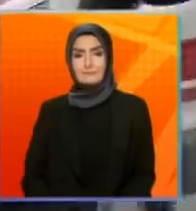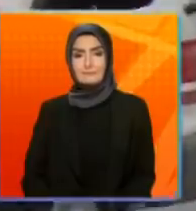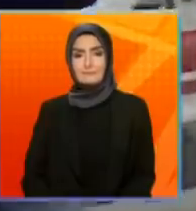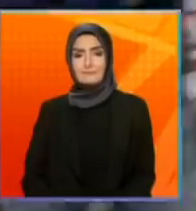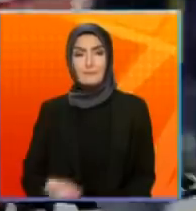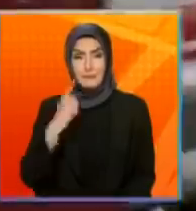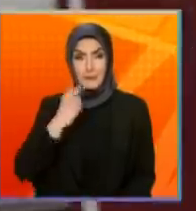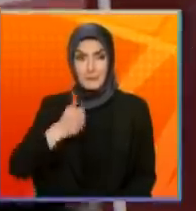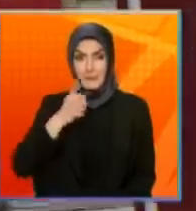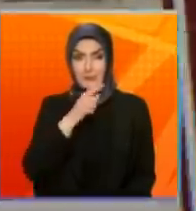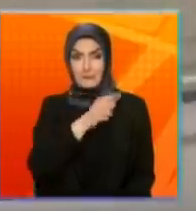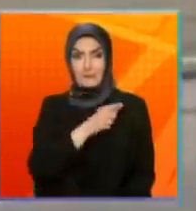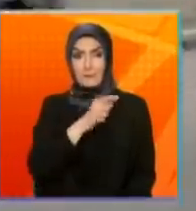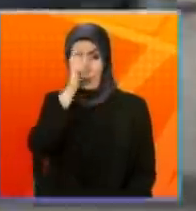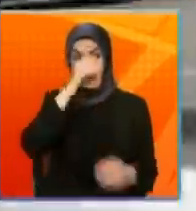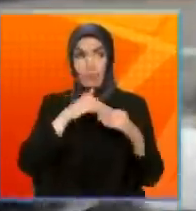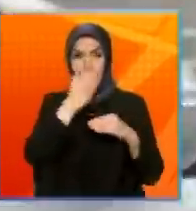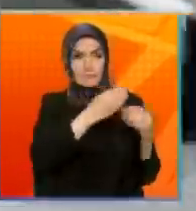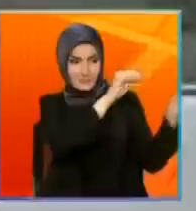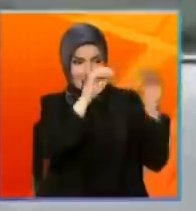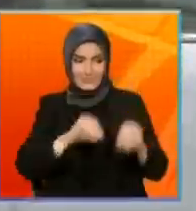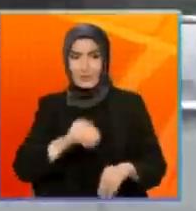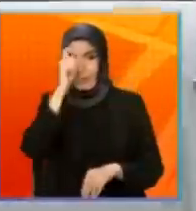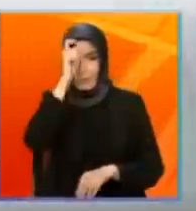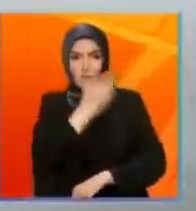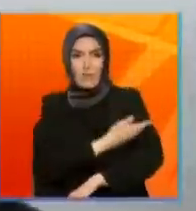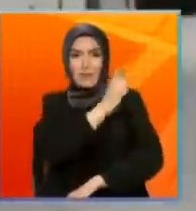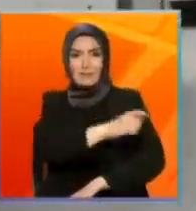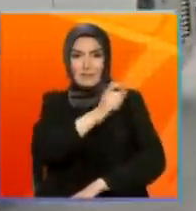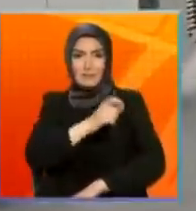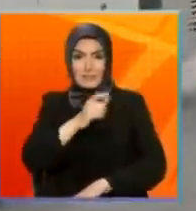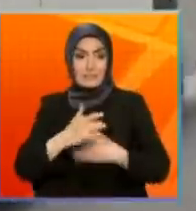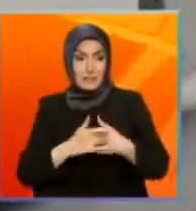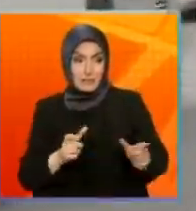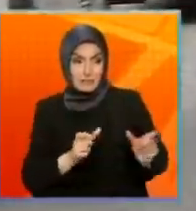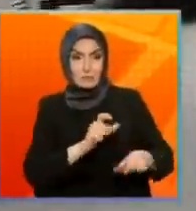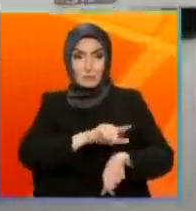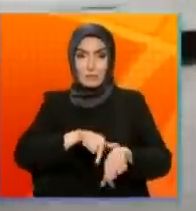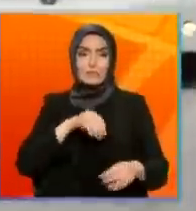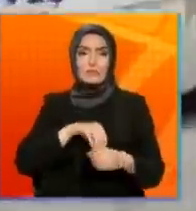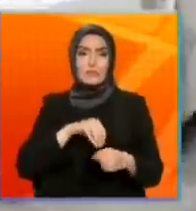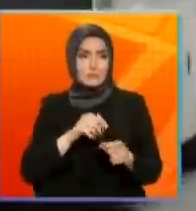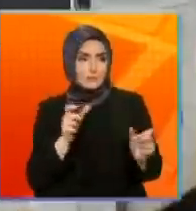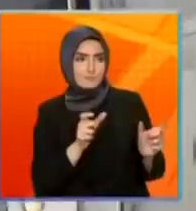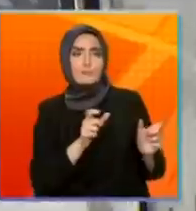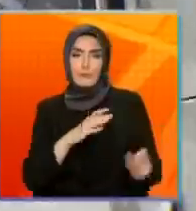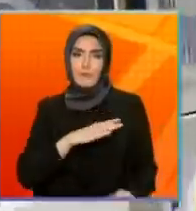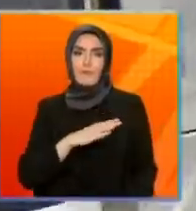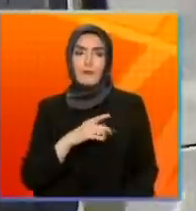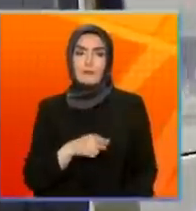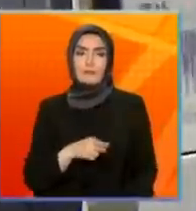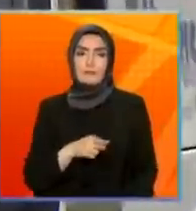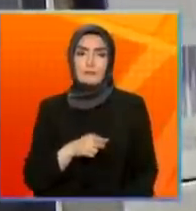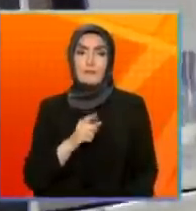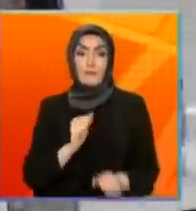geliyor. Bakan, yurt dışından getirilen Türk vatandaşlarının karantina süresince gözlem altında tutulduğunu vurguladı. Virüsün